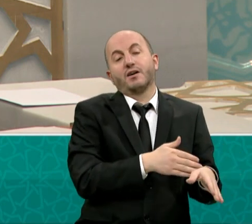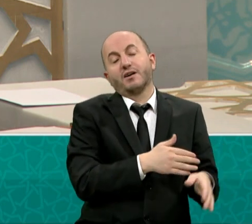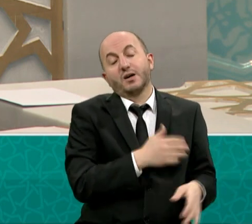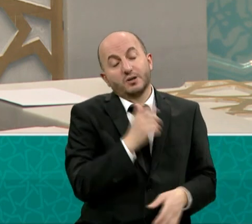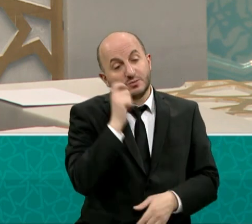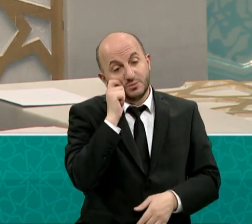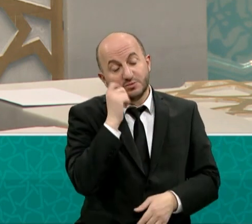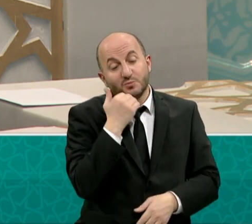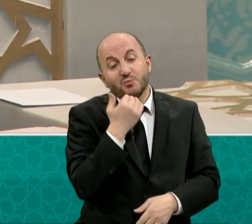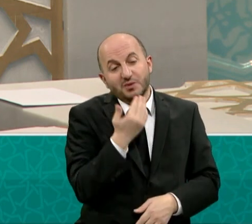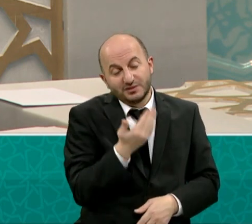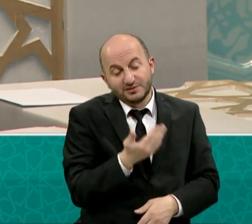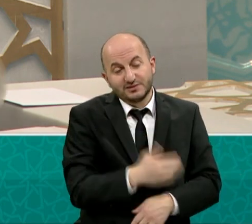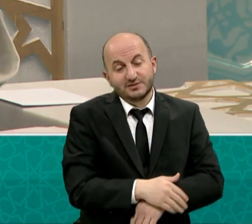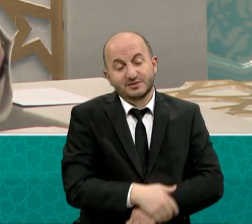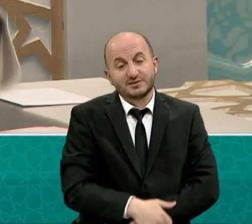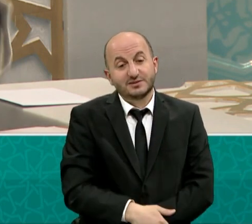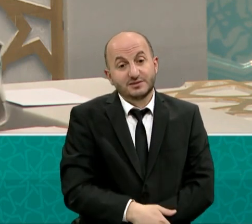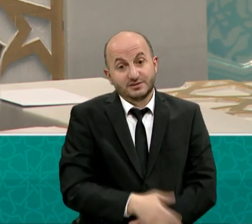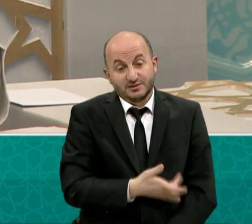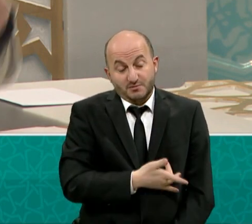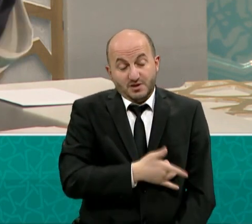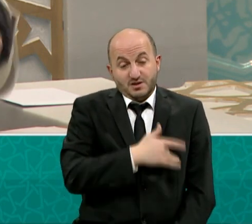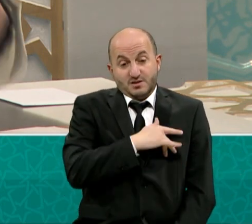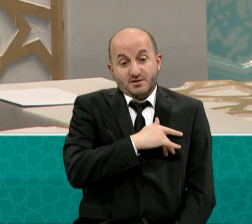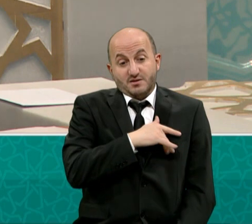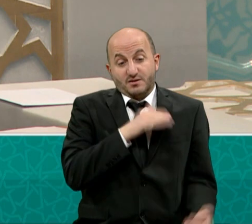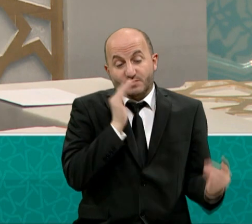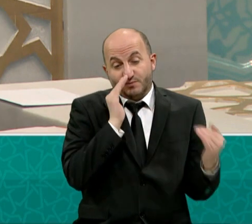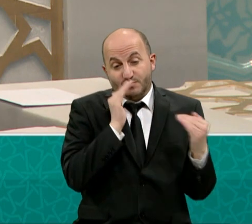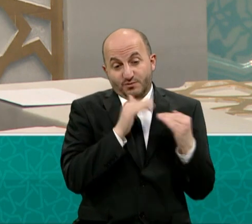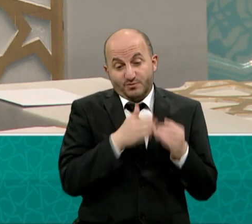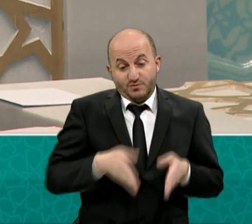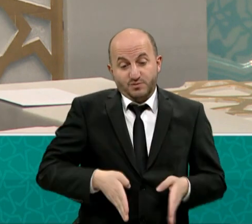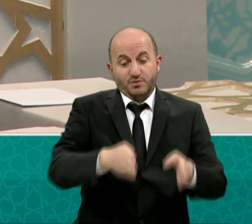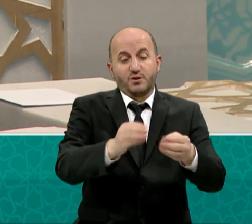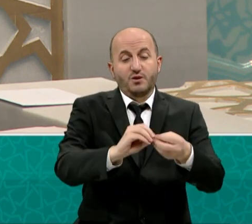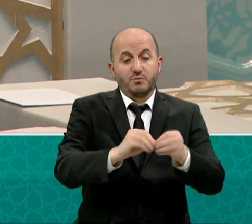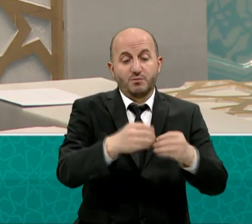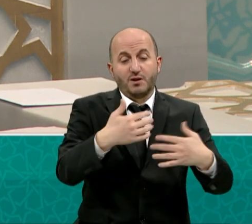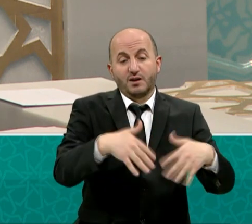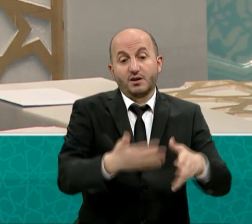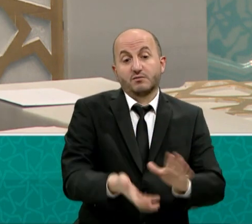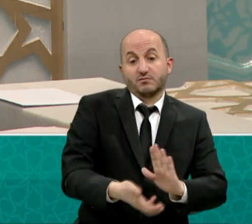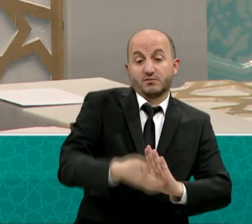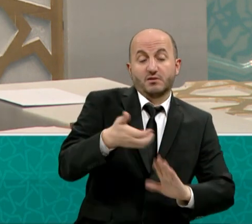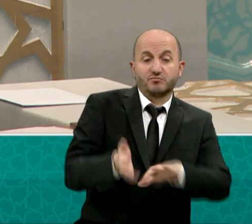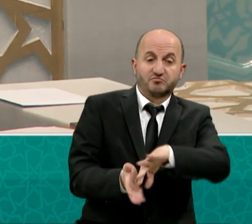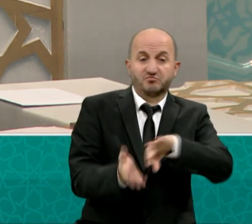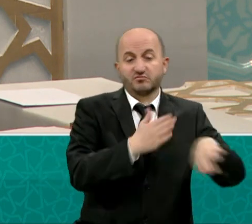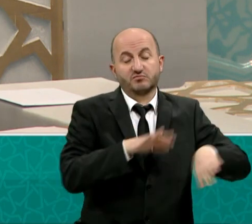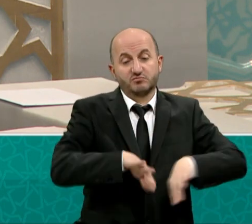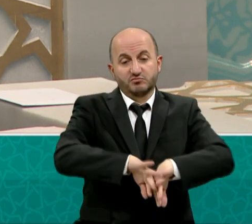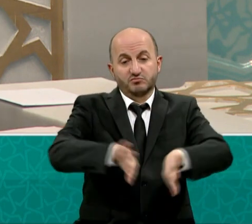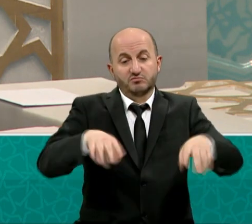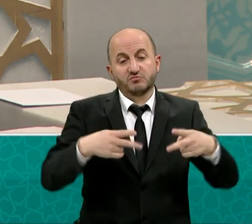bu? Efendimiz buyuruyor ki, imanın bir gereği olarak yollardan engelleri kaldırmak da imanın bir şubesidir.